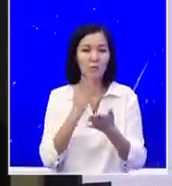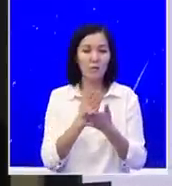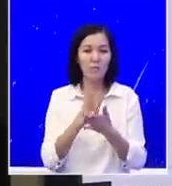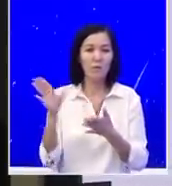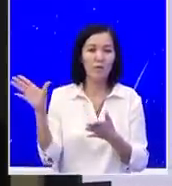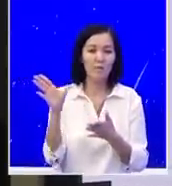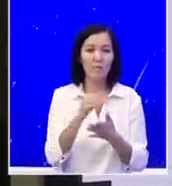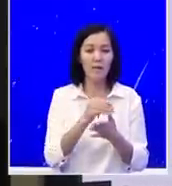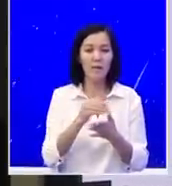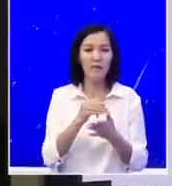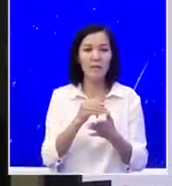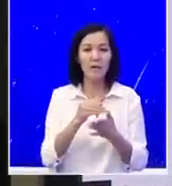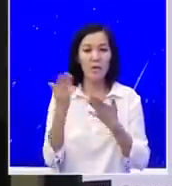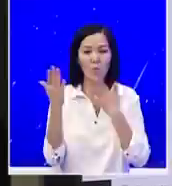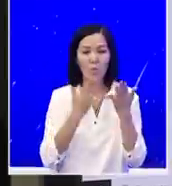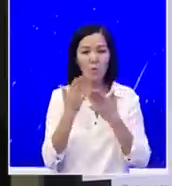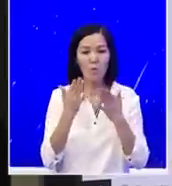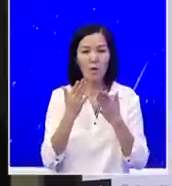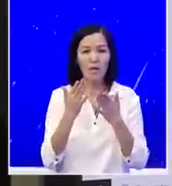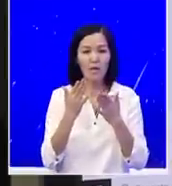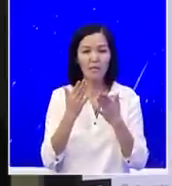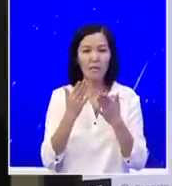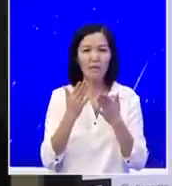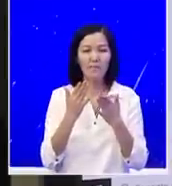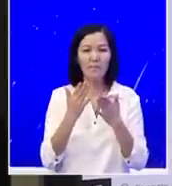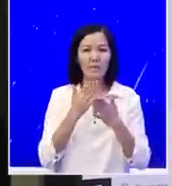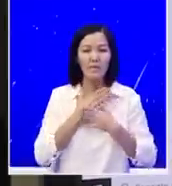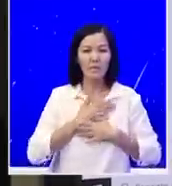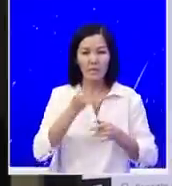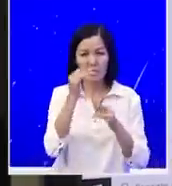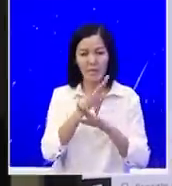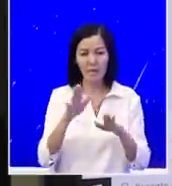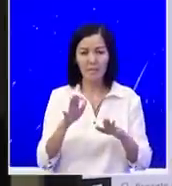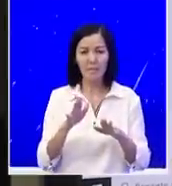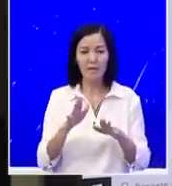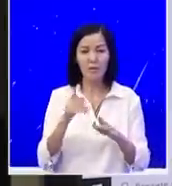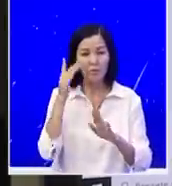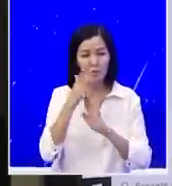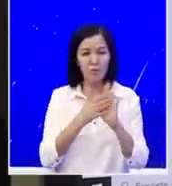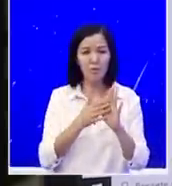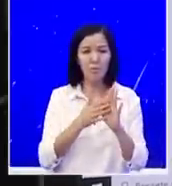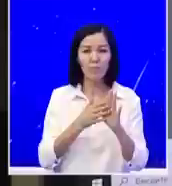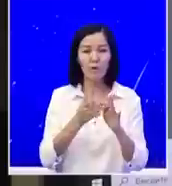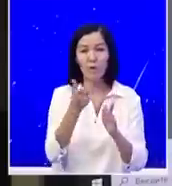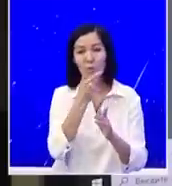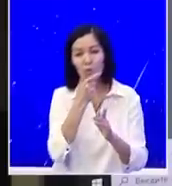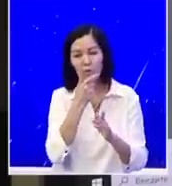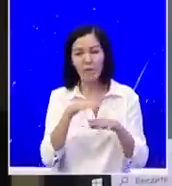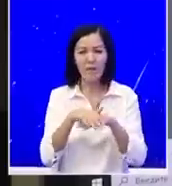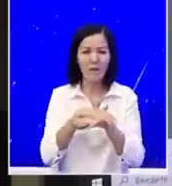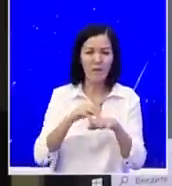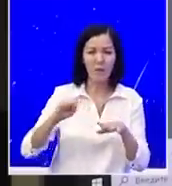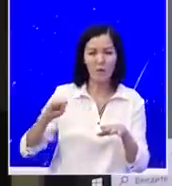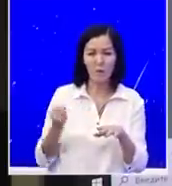Олардың барлығын ашып оқуға жүйкем шыдамады. Әйтсе де кеше бірқатарын көрдім, түсіндім. Көрермен қауым, жора